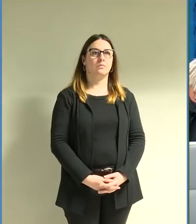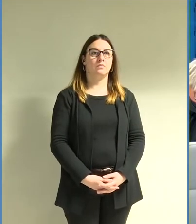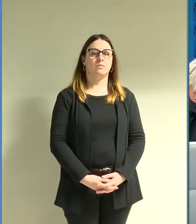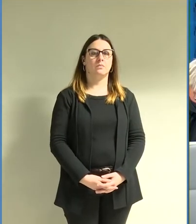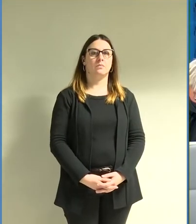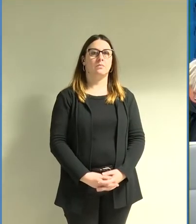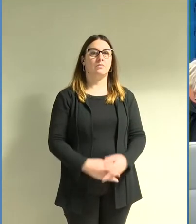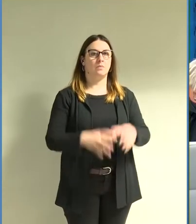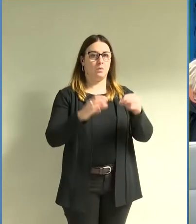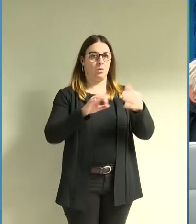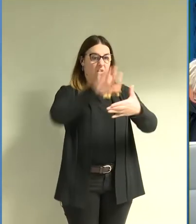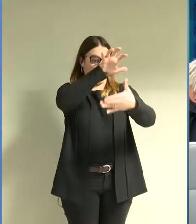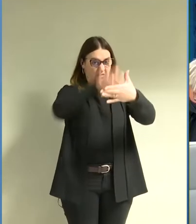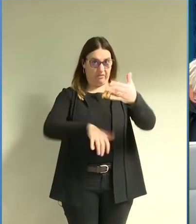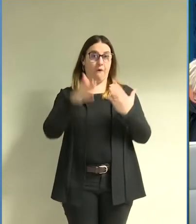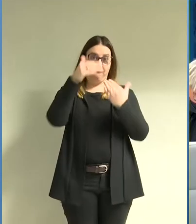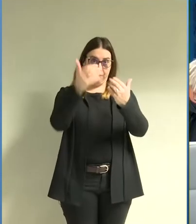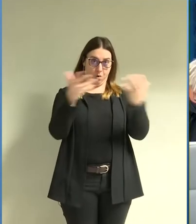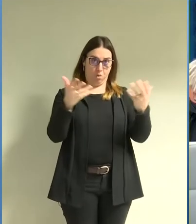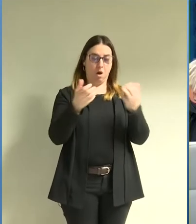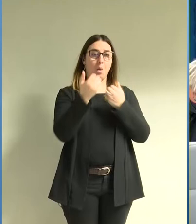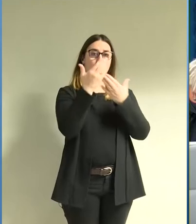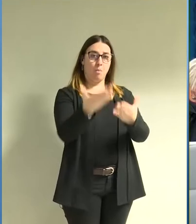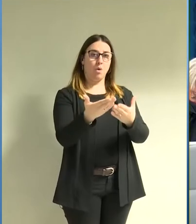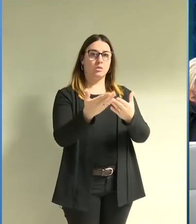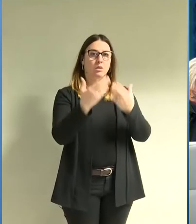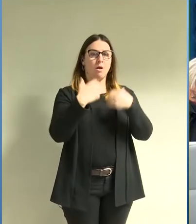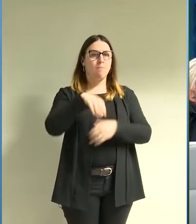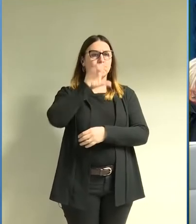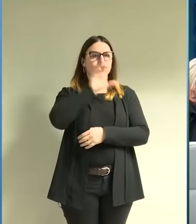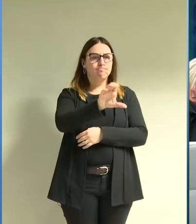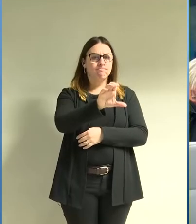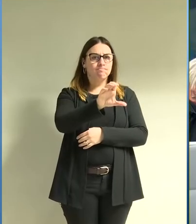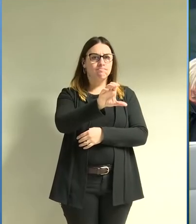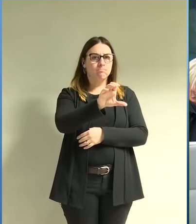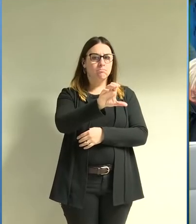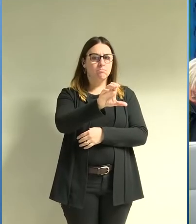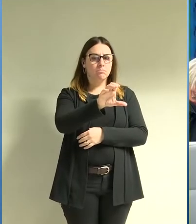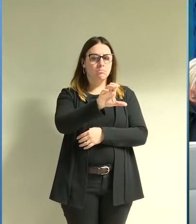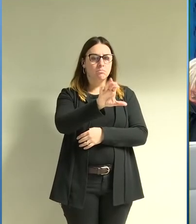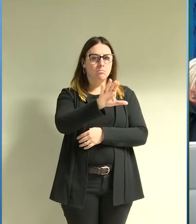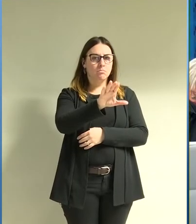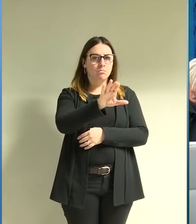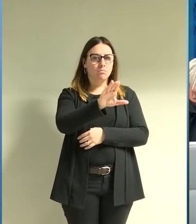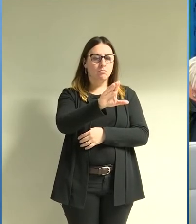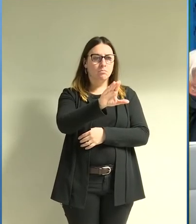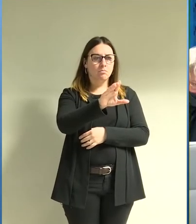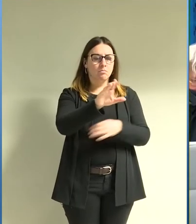donc dans le corps du ve il est proposé donc de supprimer dans le paragraphe suivant